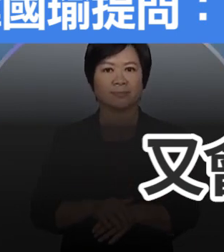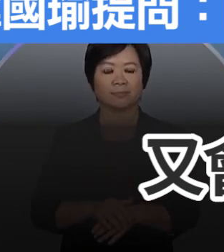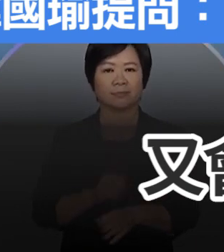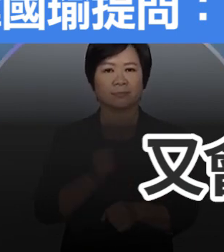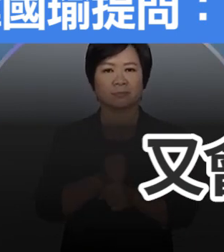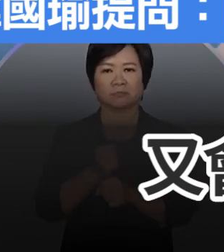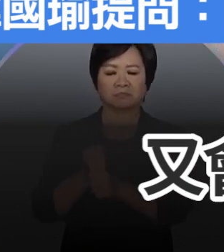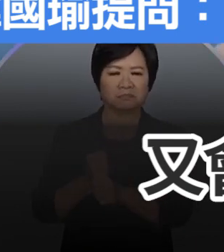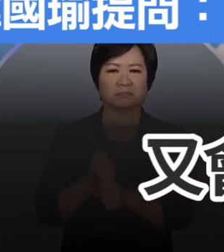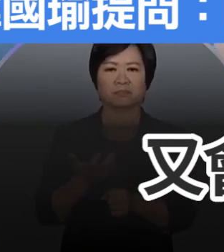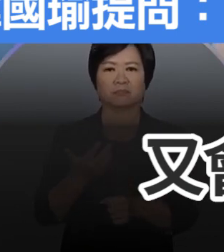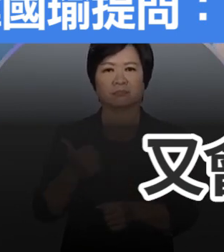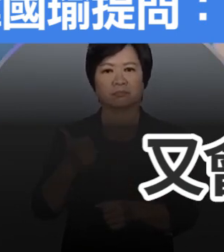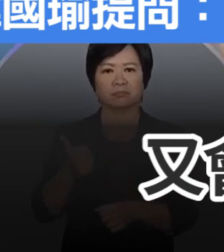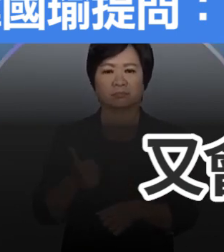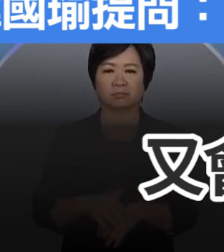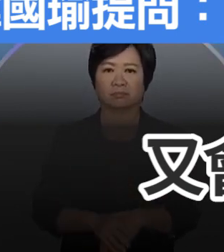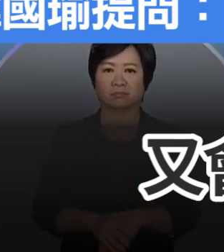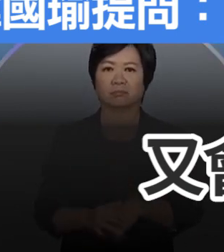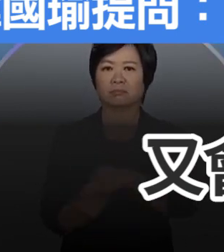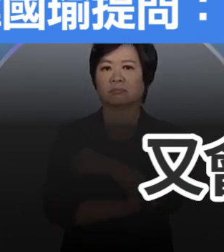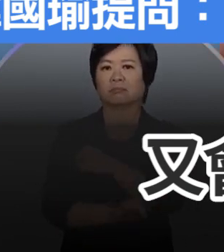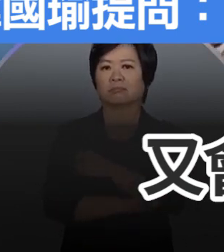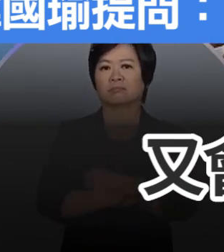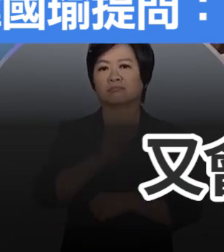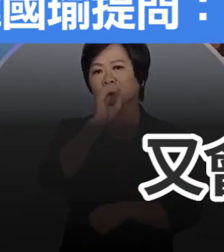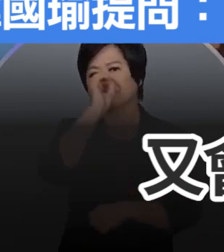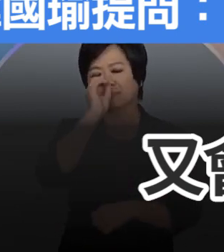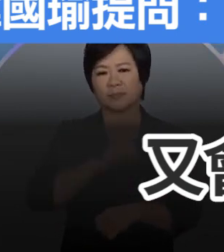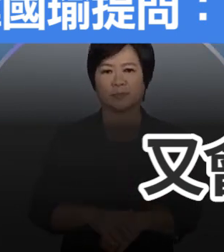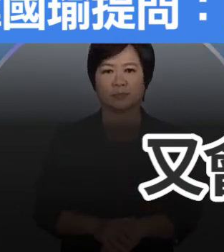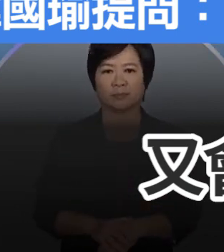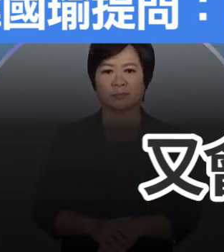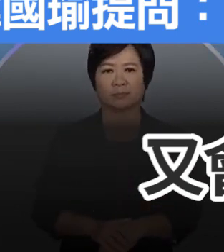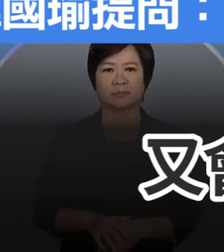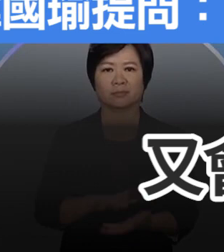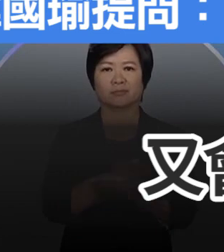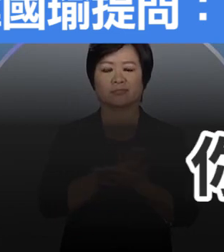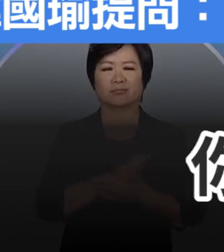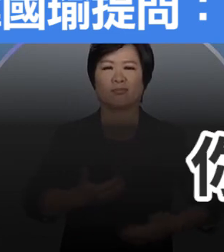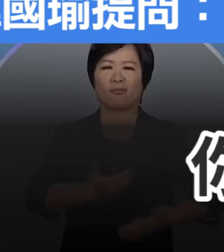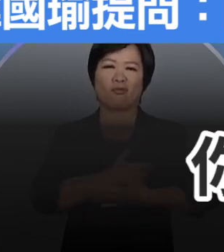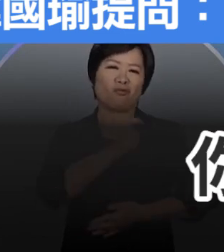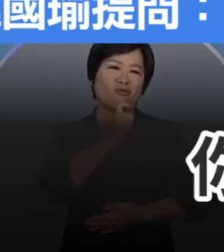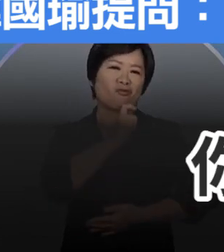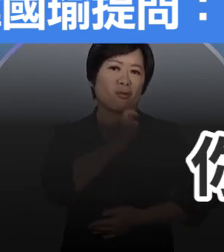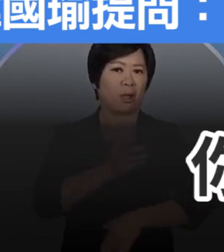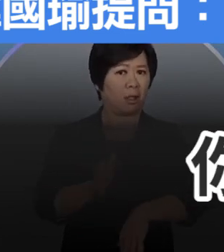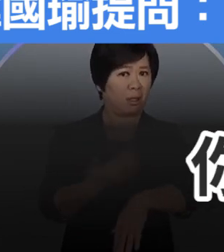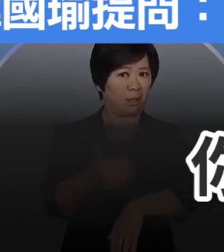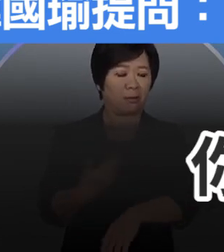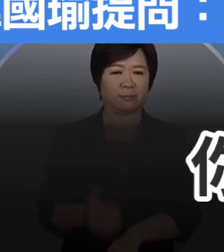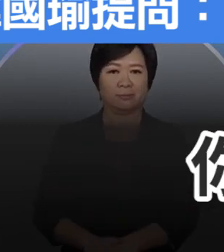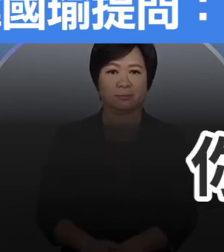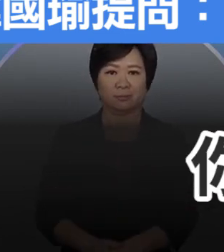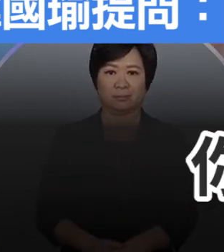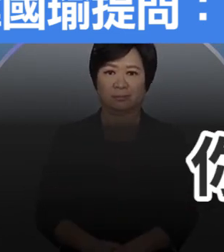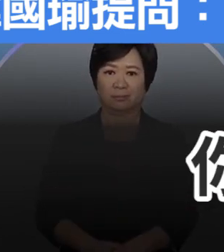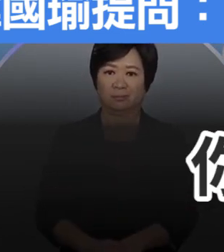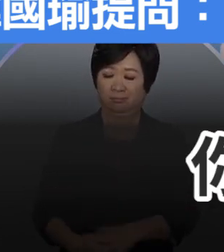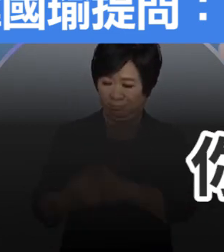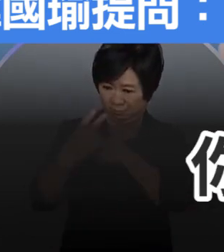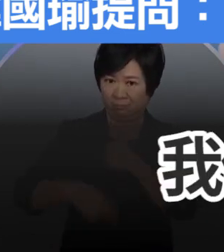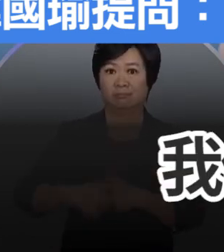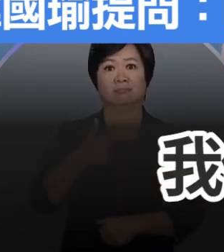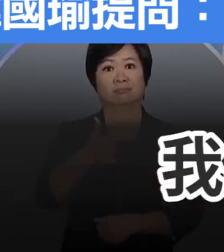事，又不 A 钱，还不乱抱女人，你看看，这样的话不是很